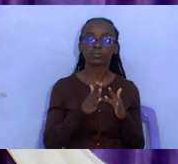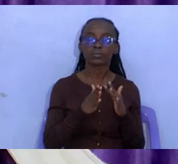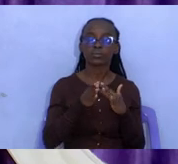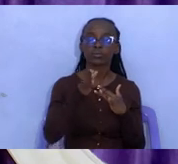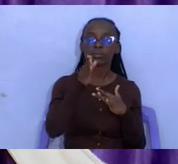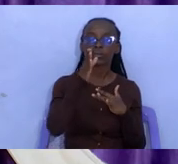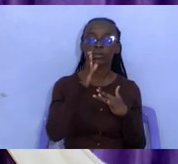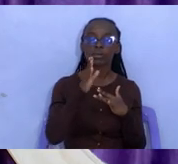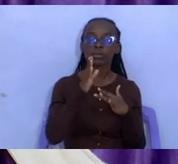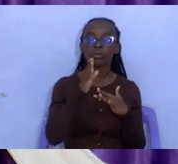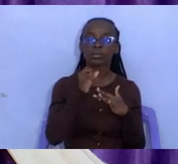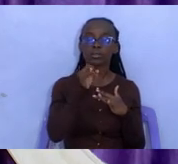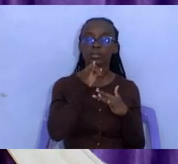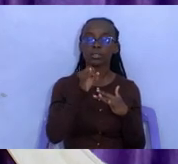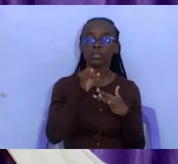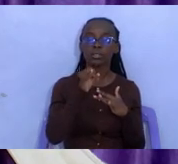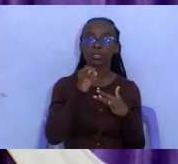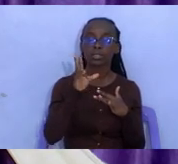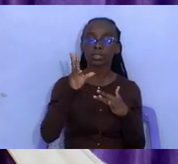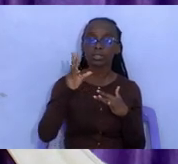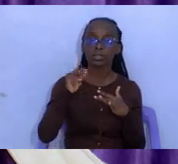Mungu hakuangi mbishi. Shauku lako ni gani?